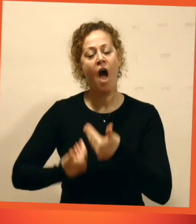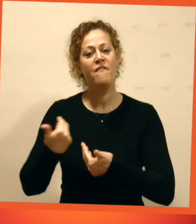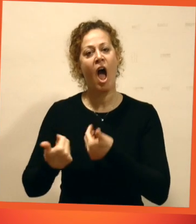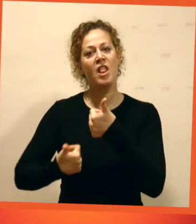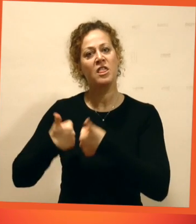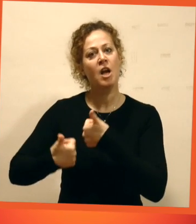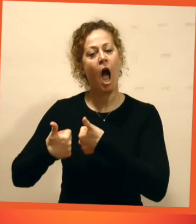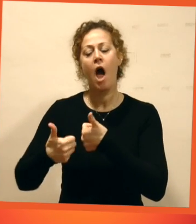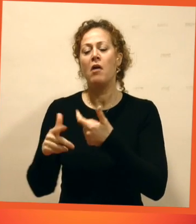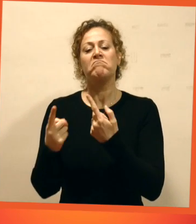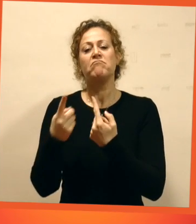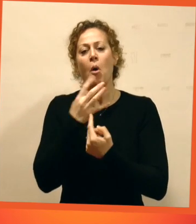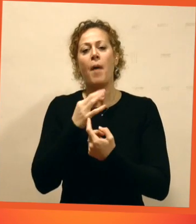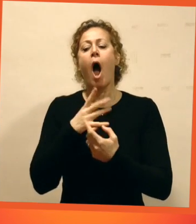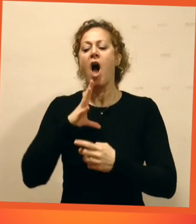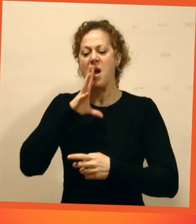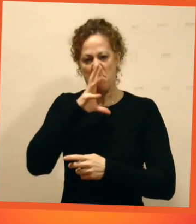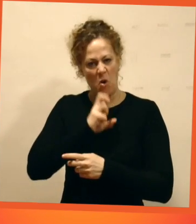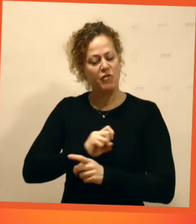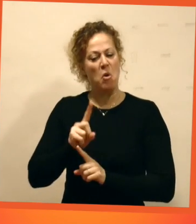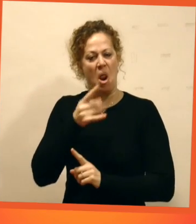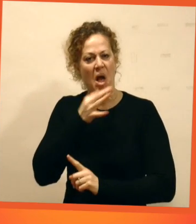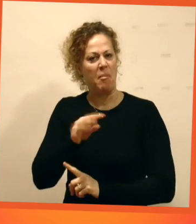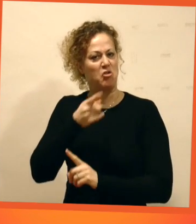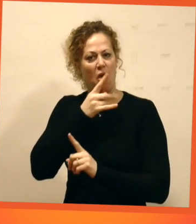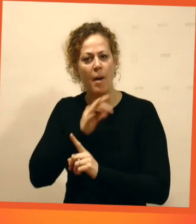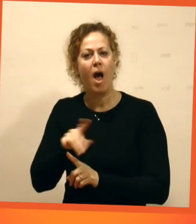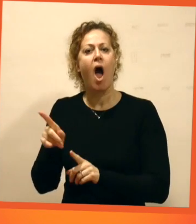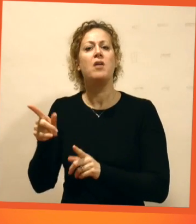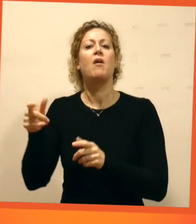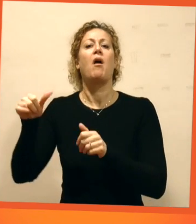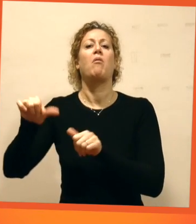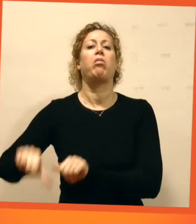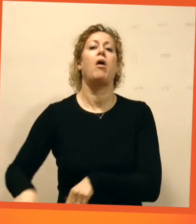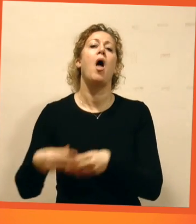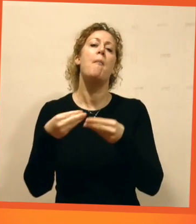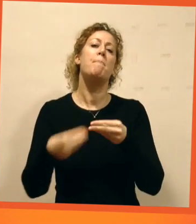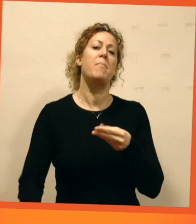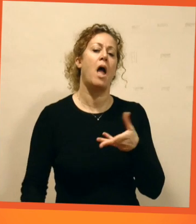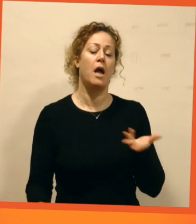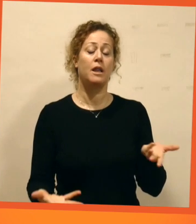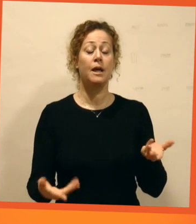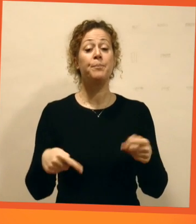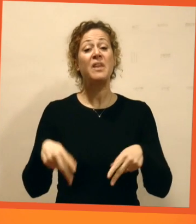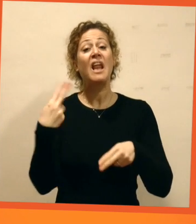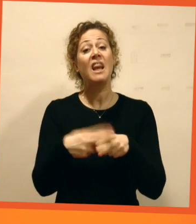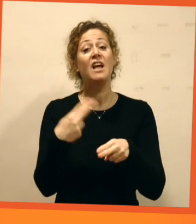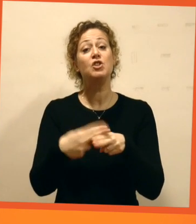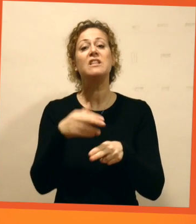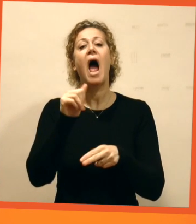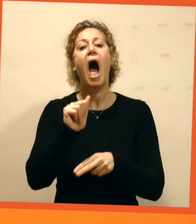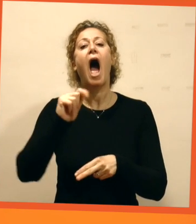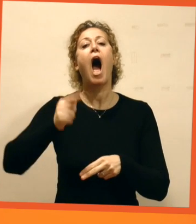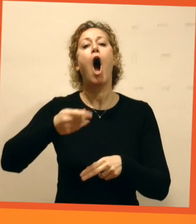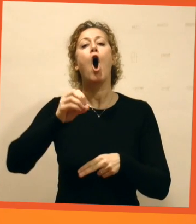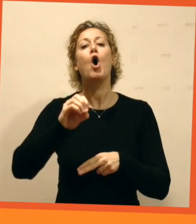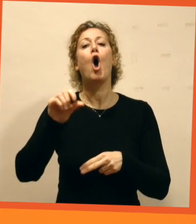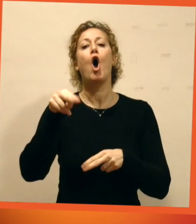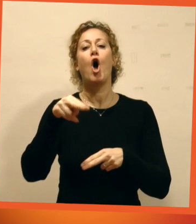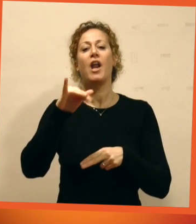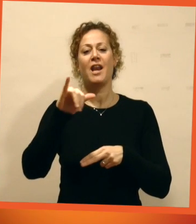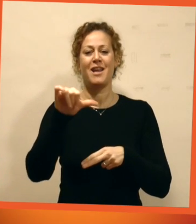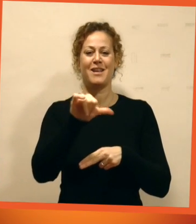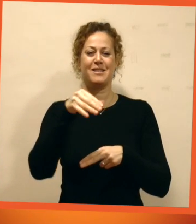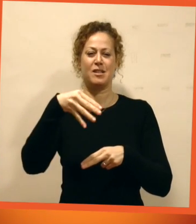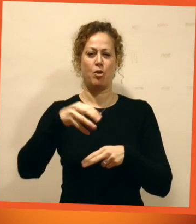circo non ha per adesso, per fortuna, questa necessità dell'agonismo e quindi del confronto con